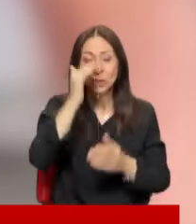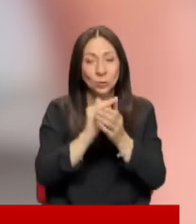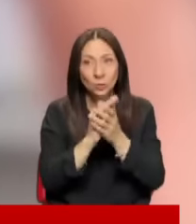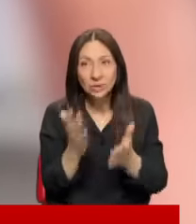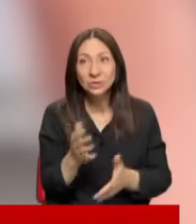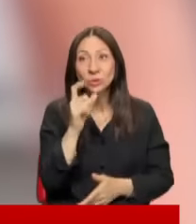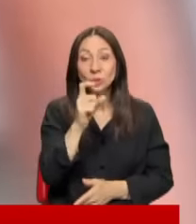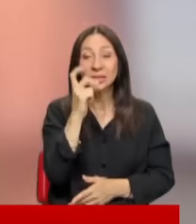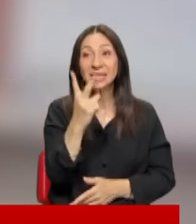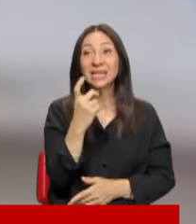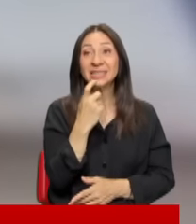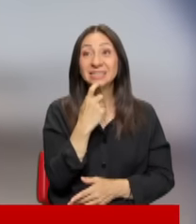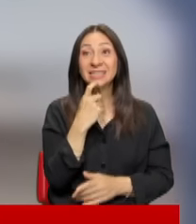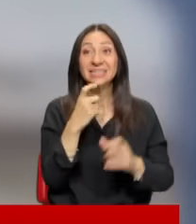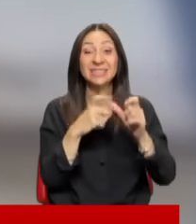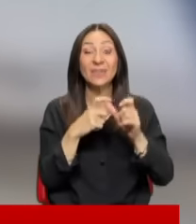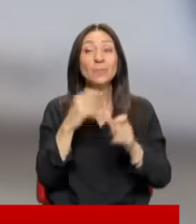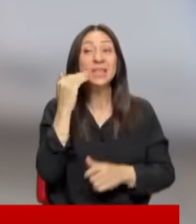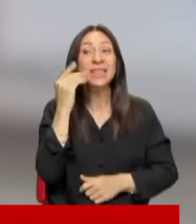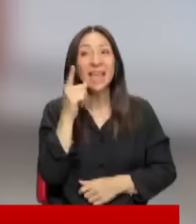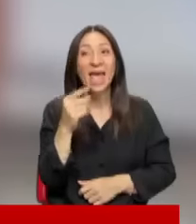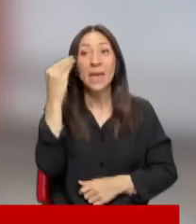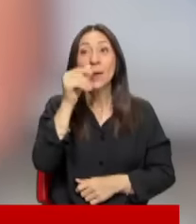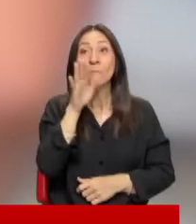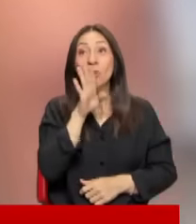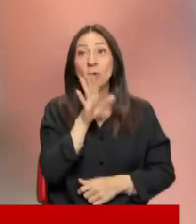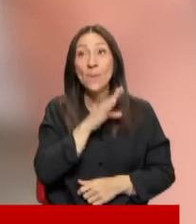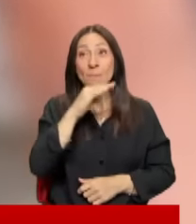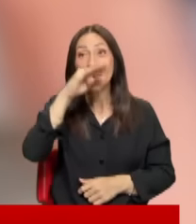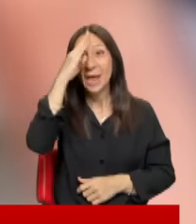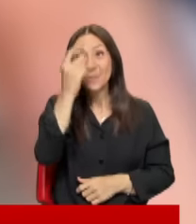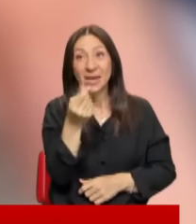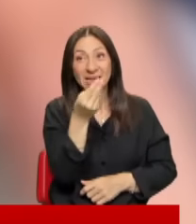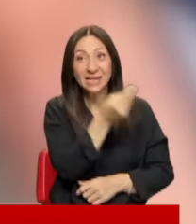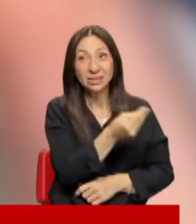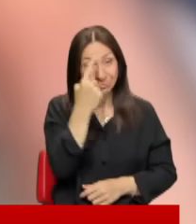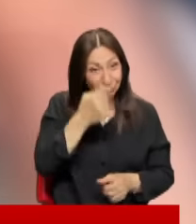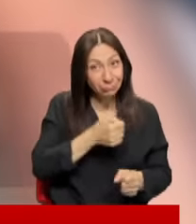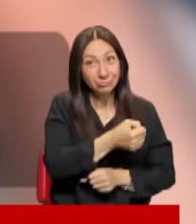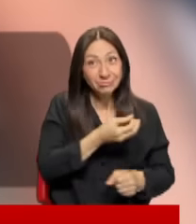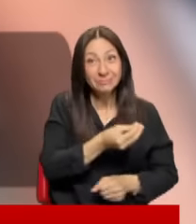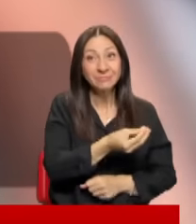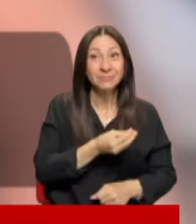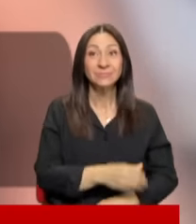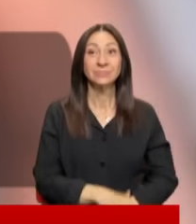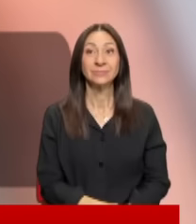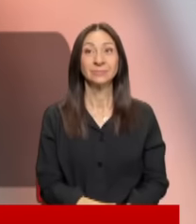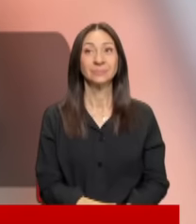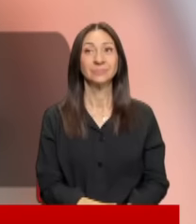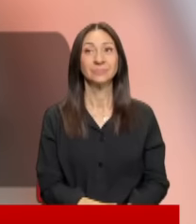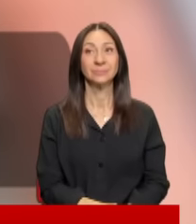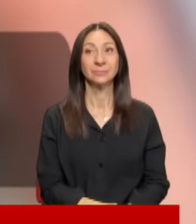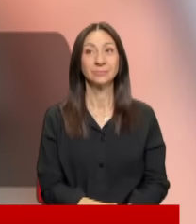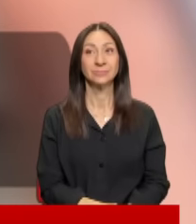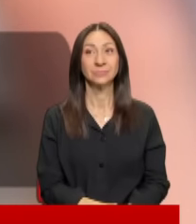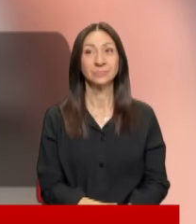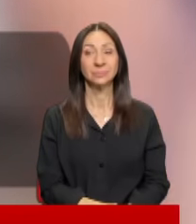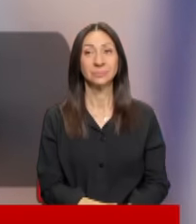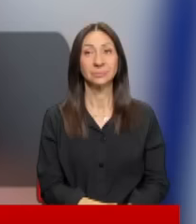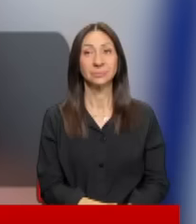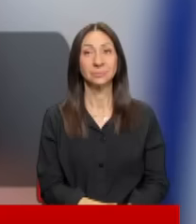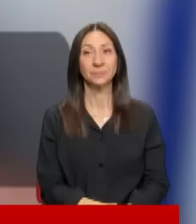kutladığı 92 yaşındaki Sevimli'ne İmamoğlu'na bayram harçlığı vermekte ısrarcı oldu. 1 lira koydum. Tamam. 100 lira mı koydum?